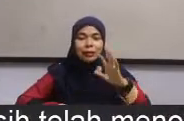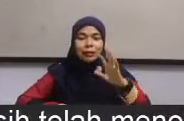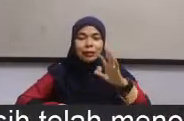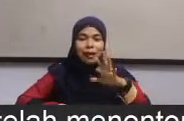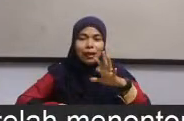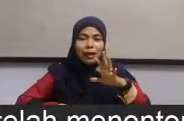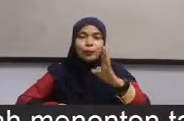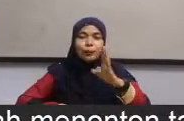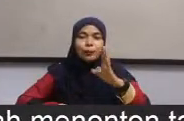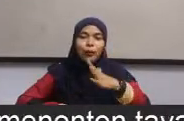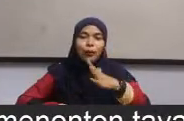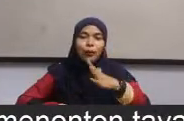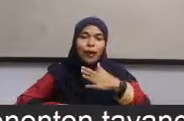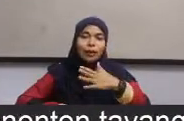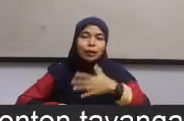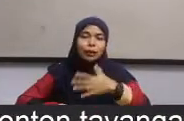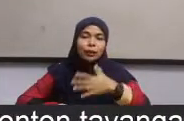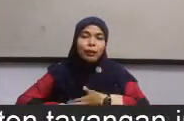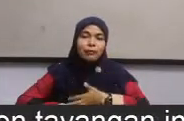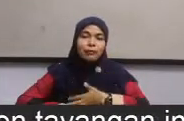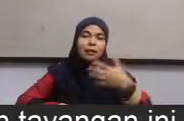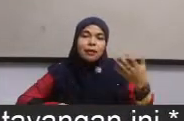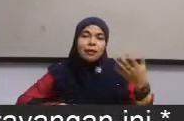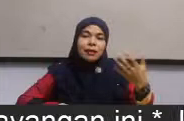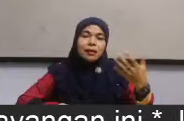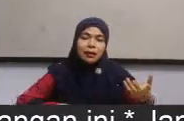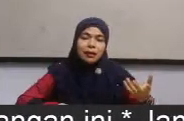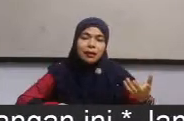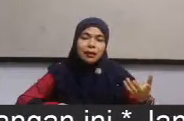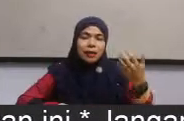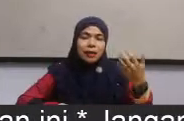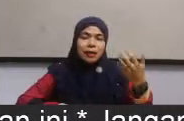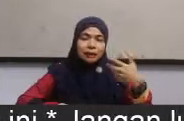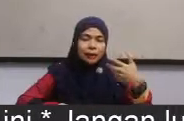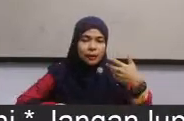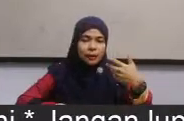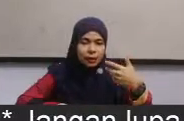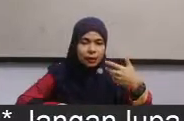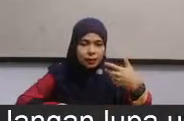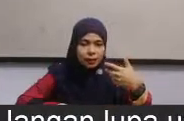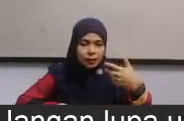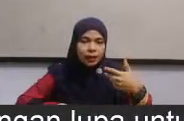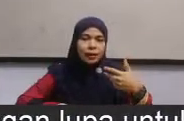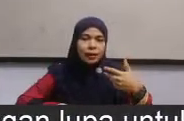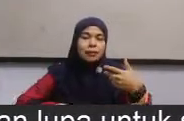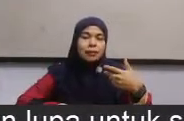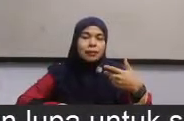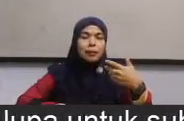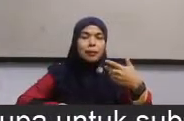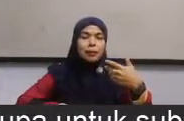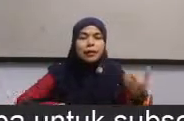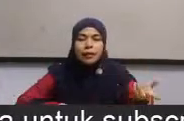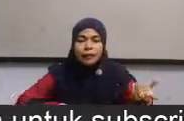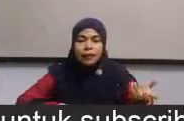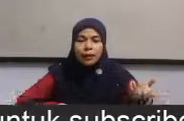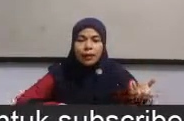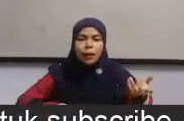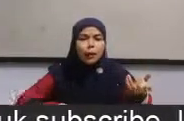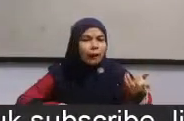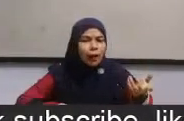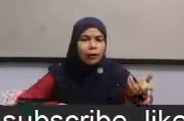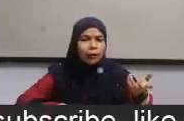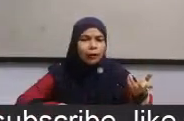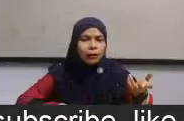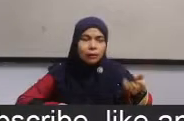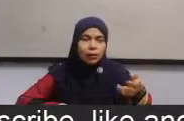ya produk-produk lokal itu yang berasal dari dalam negeri kita sendiri selain batik yang